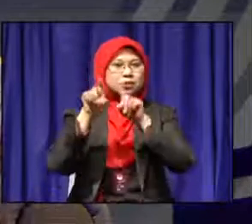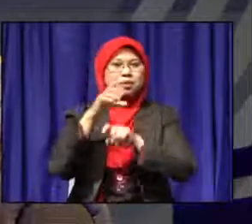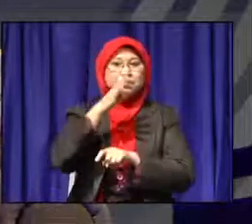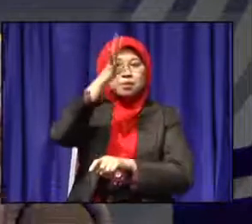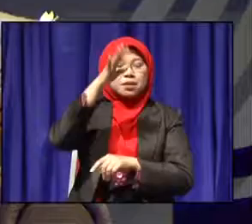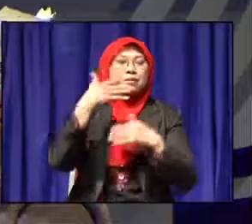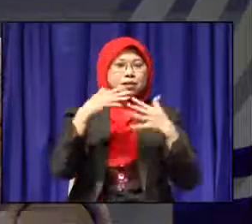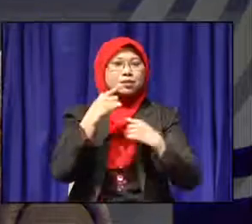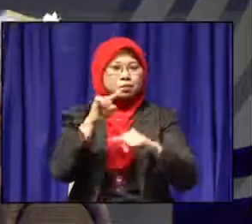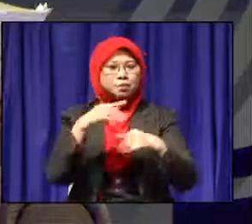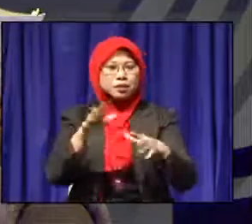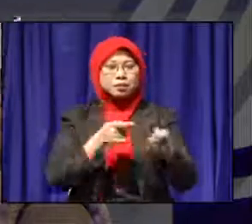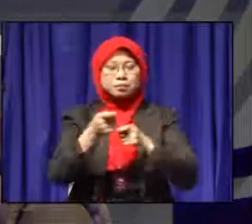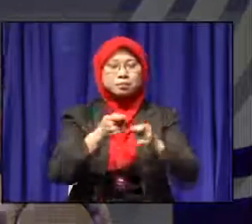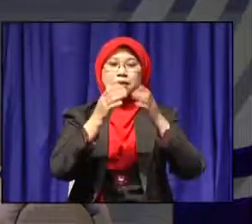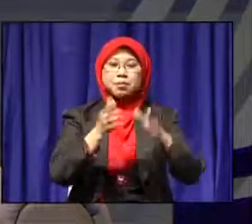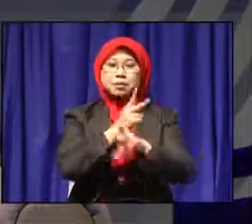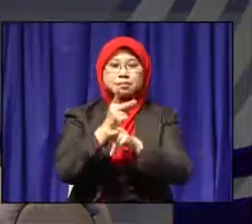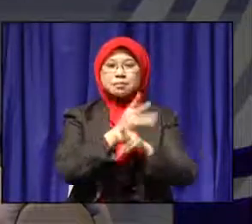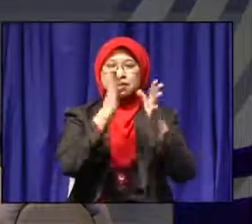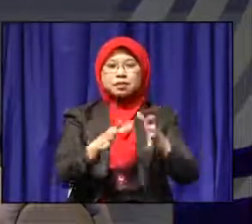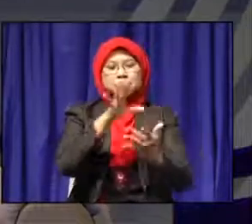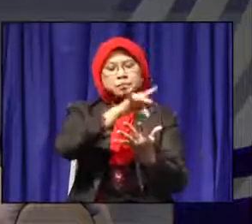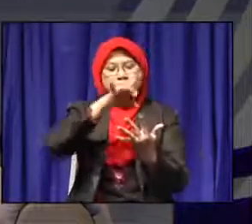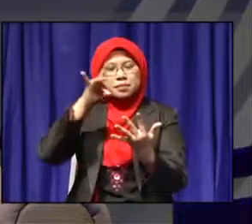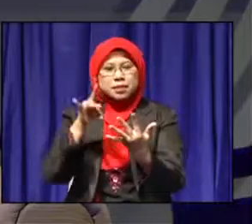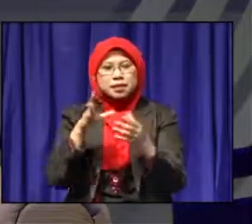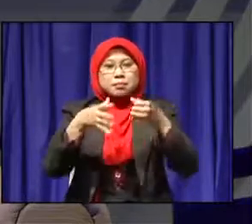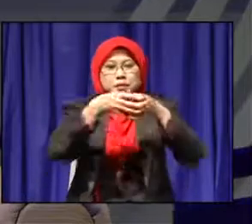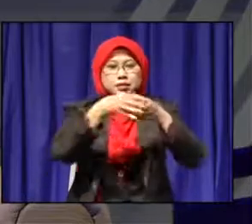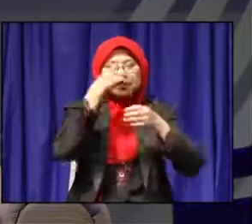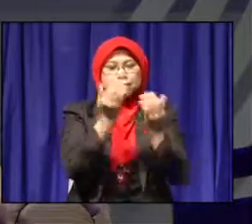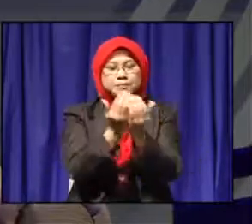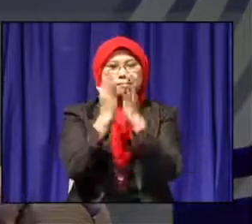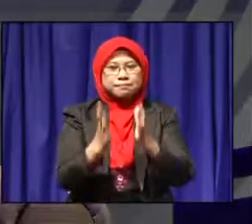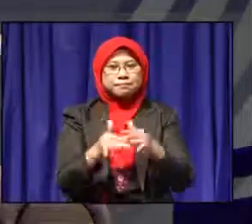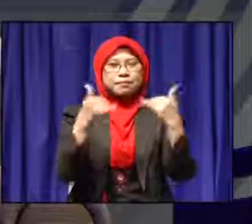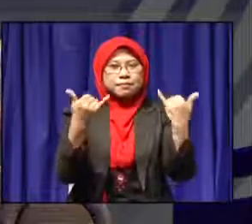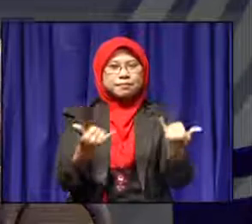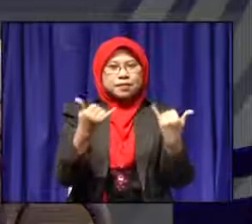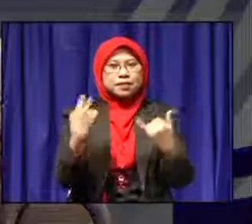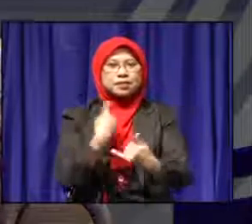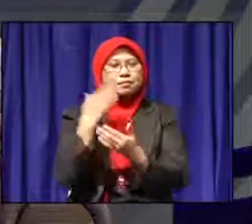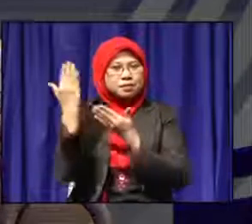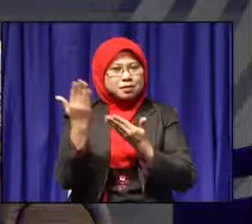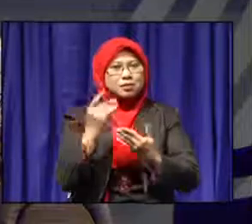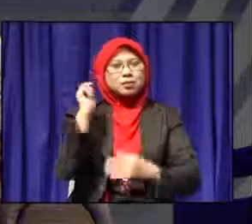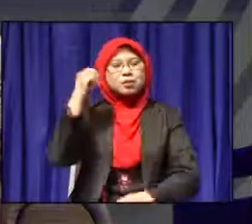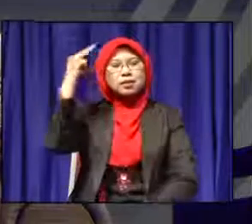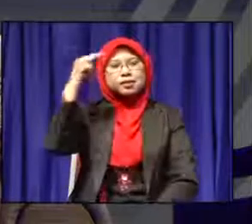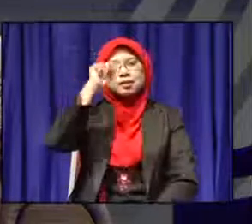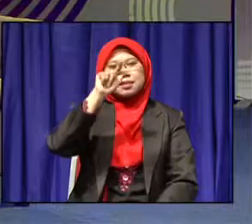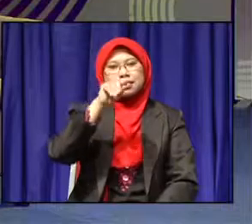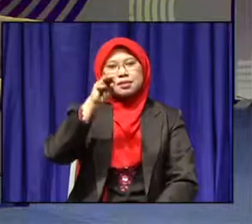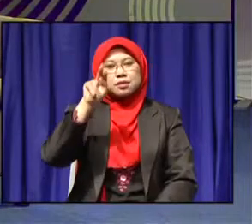ibubapa penjaga dapat takbir tentang pilihan pieces untuk murid Jadi sekarang saya Cilegon Tuhan Haji Asman